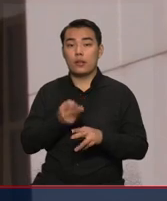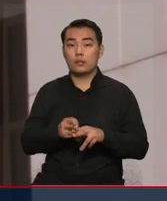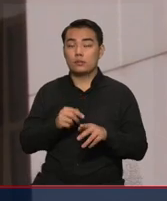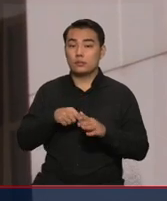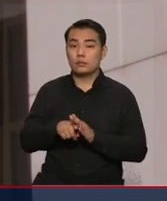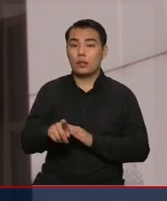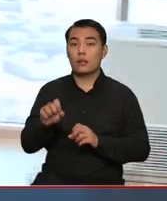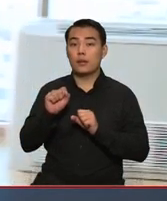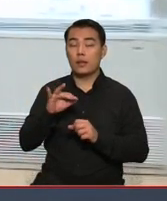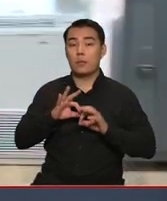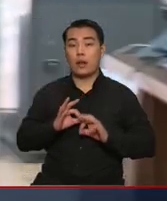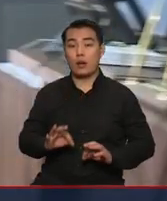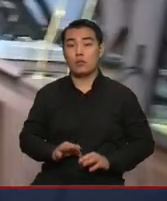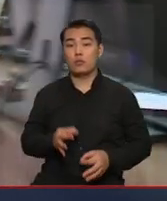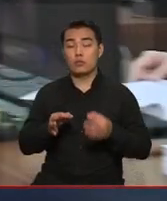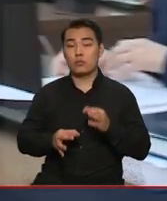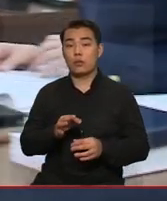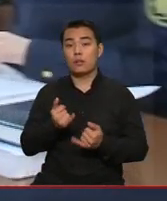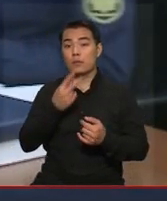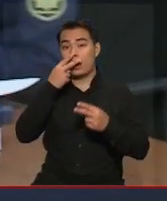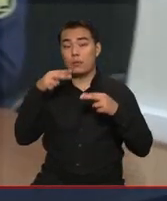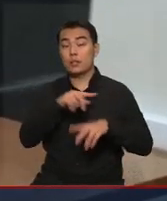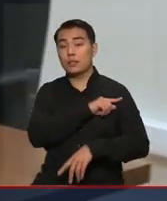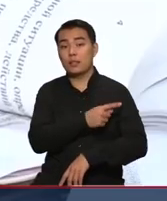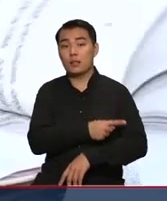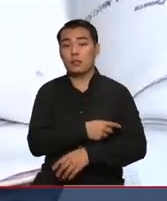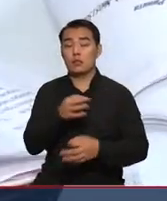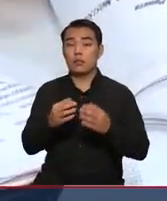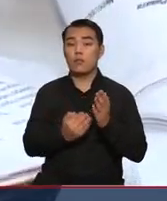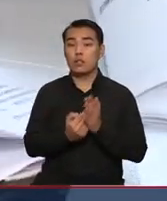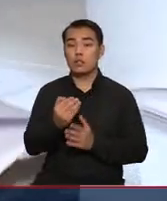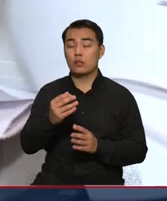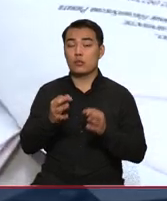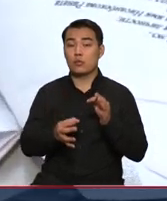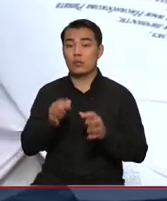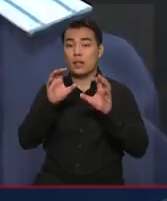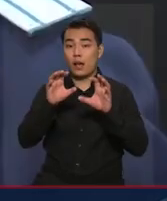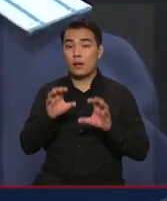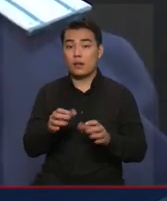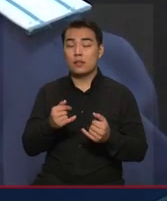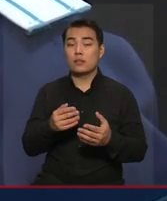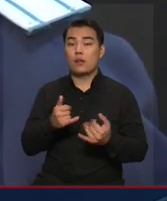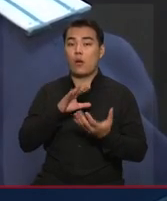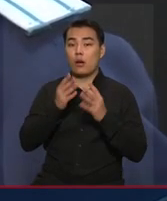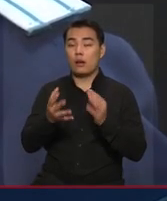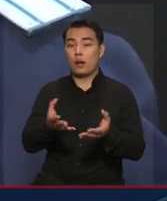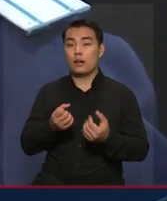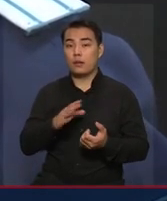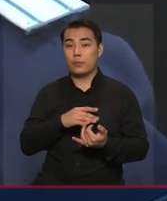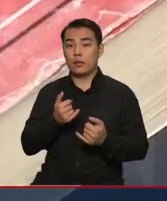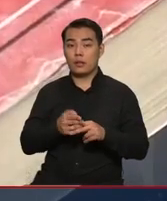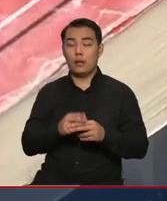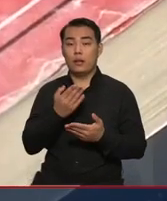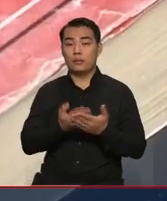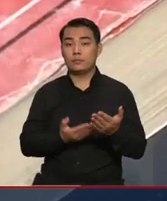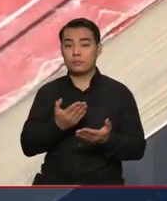ішінде прокуратура мен сот жүйесін күшейтуге, конституциялық сот органын құруға бағытталған бірқатар заң қабылданды. Қазақстан Республикасы президентінің